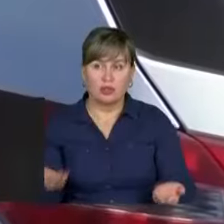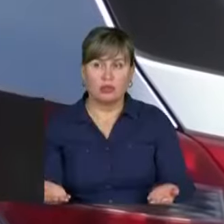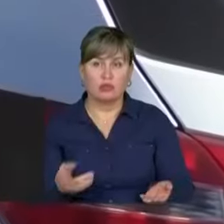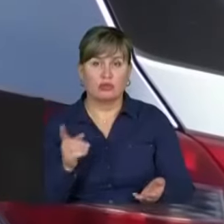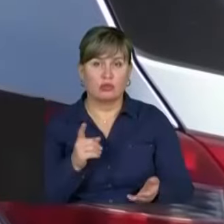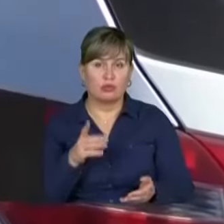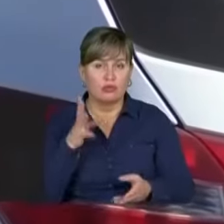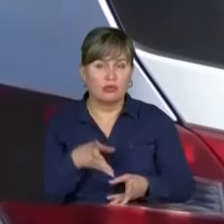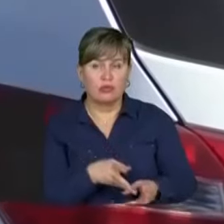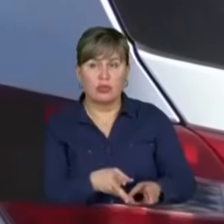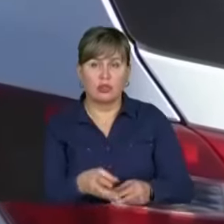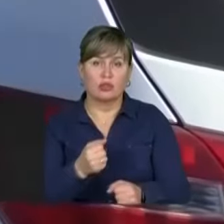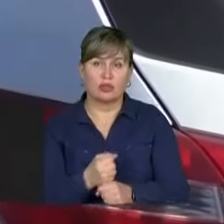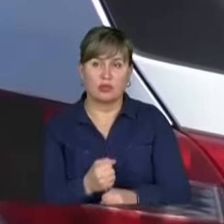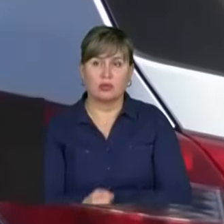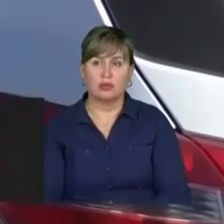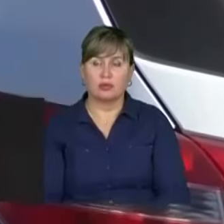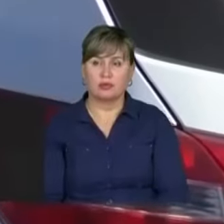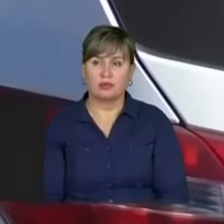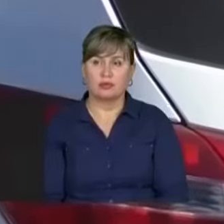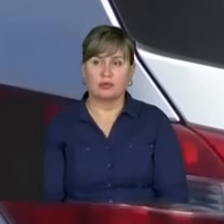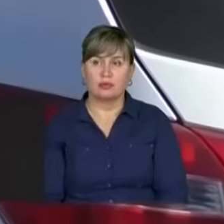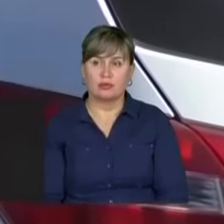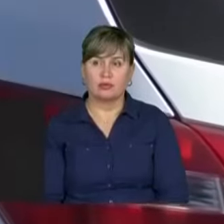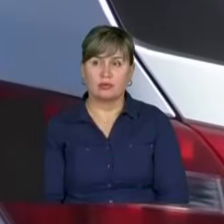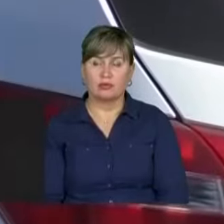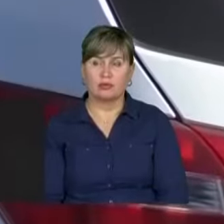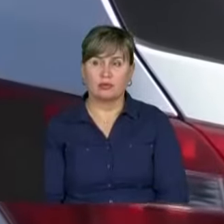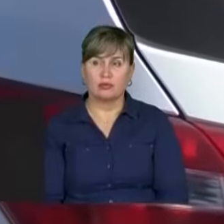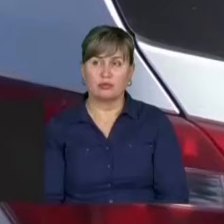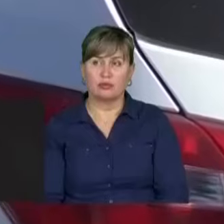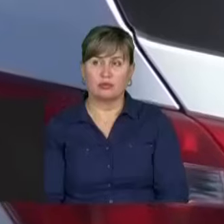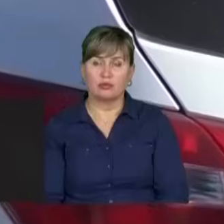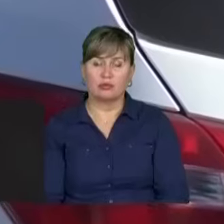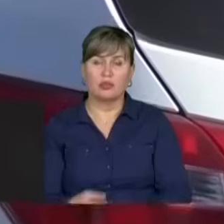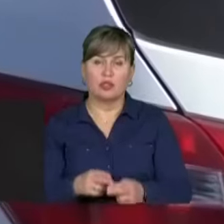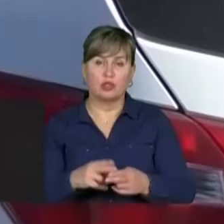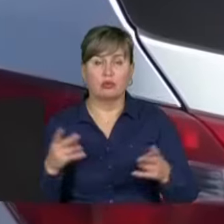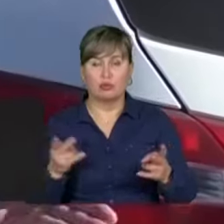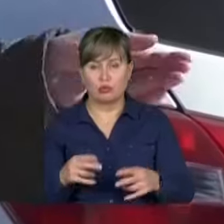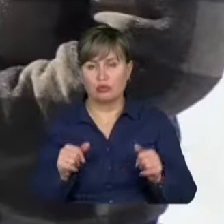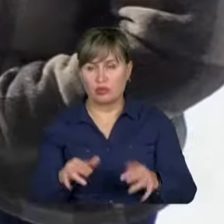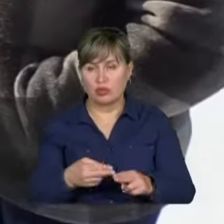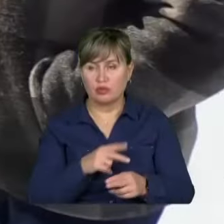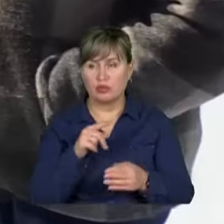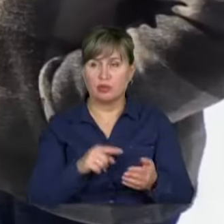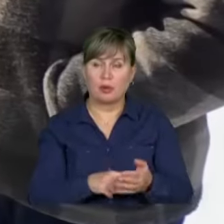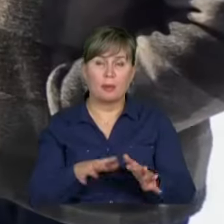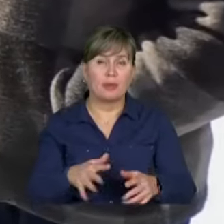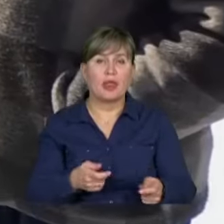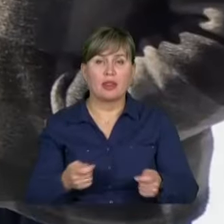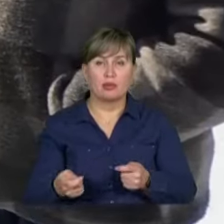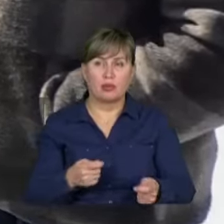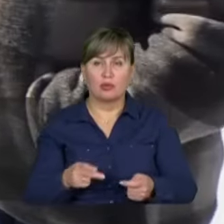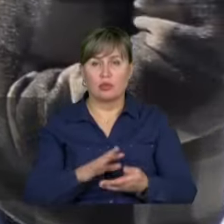пустить огород, что-то себе посадить, что-то себе сделать. Нет такого. Поэтому нужно как-то решать этот вопрос. В местной администрации